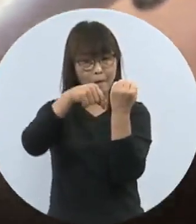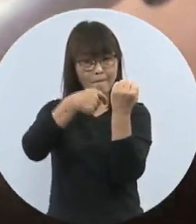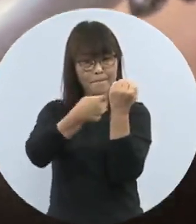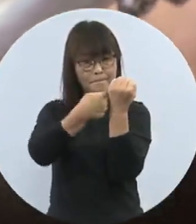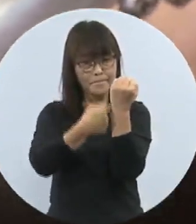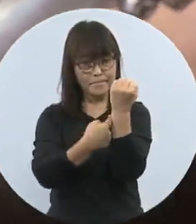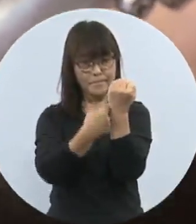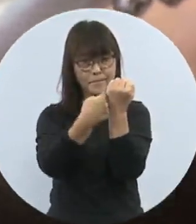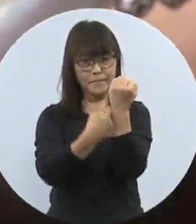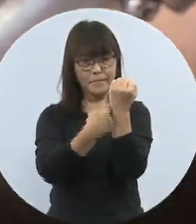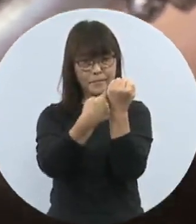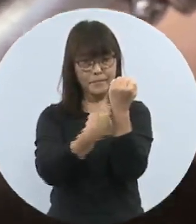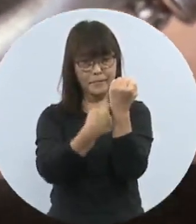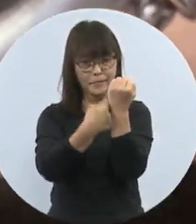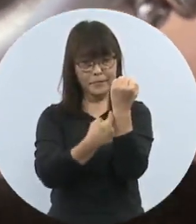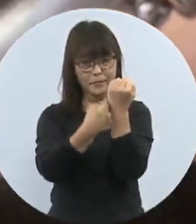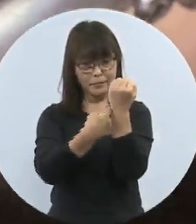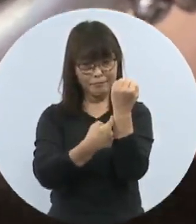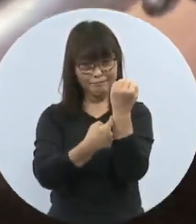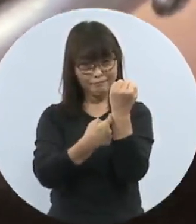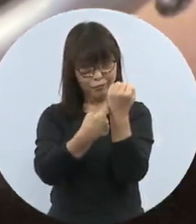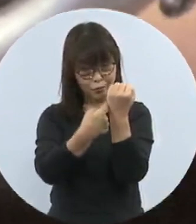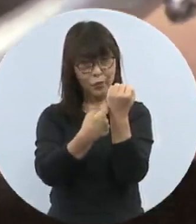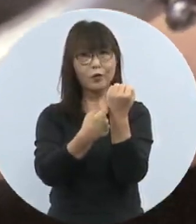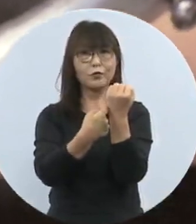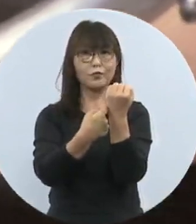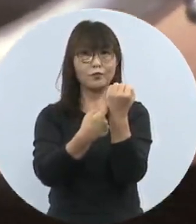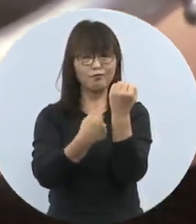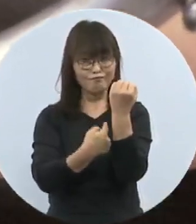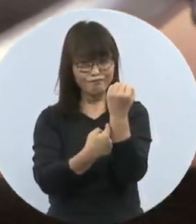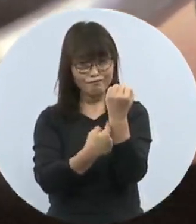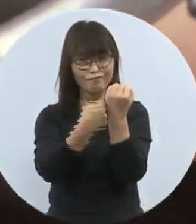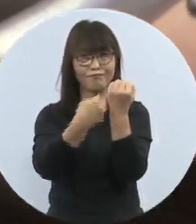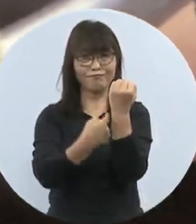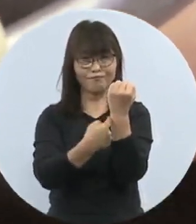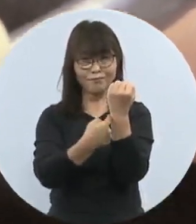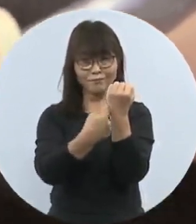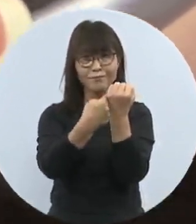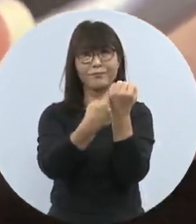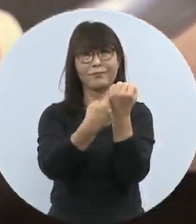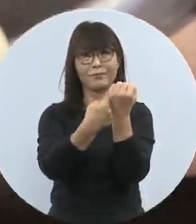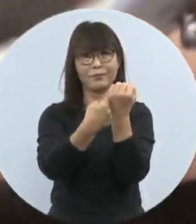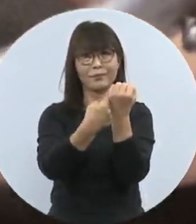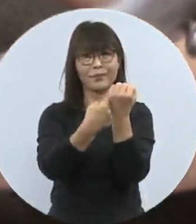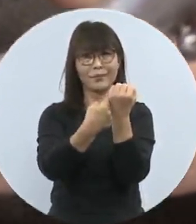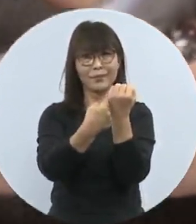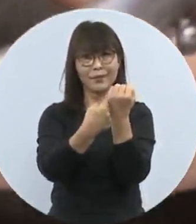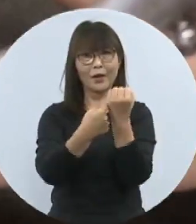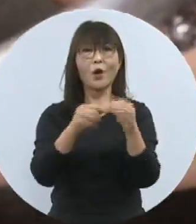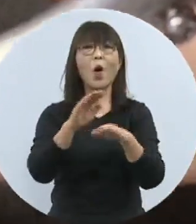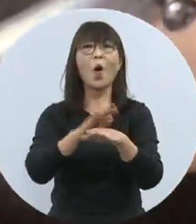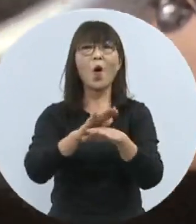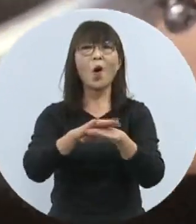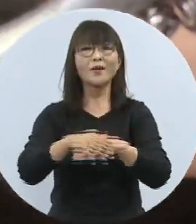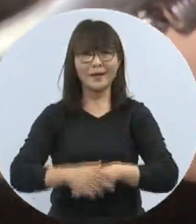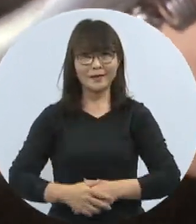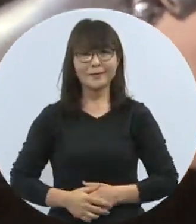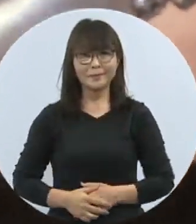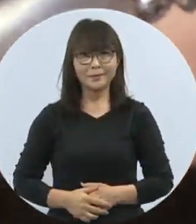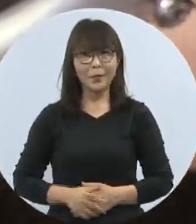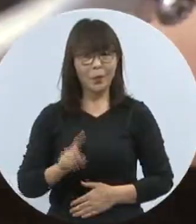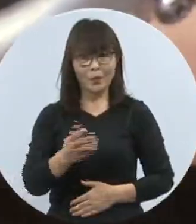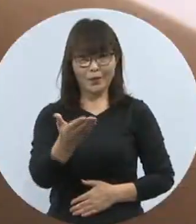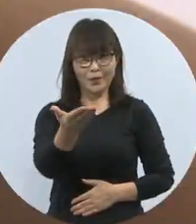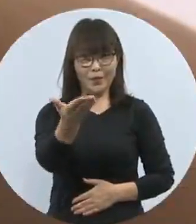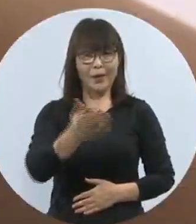こういうふうにこすって落とすような形で下から上に向かってこすり上げていきます。 いかがで